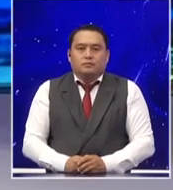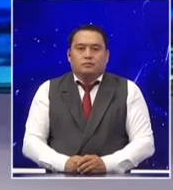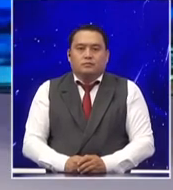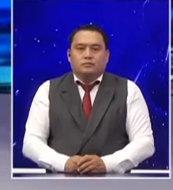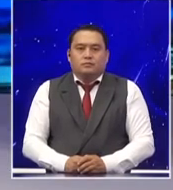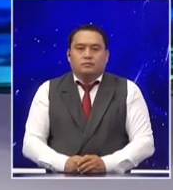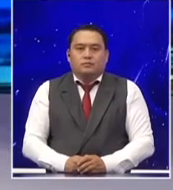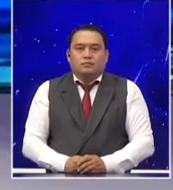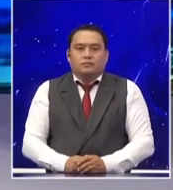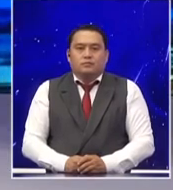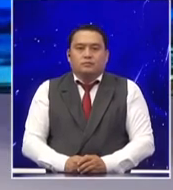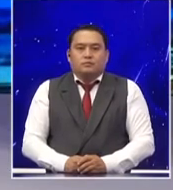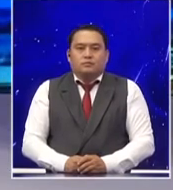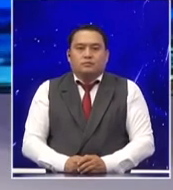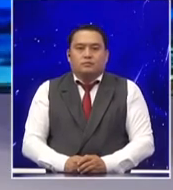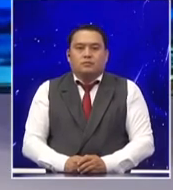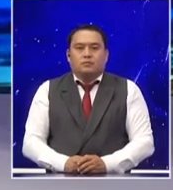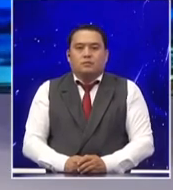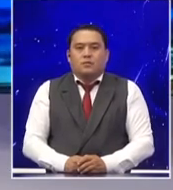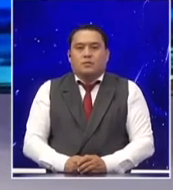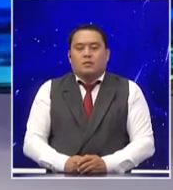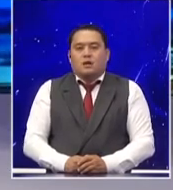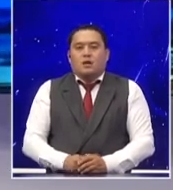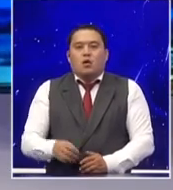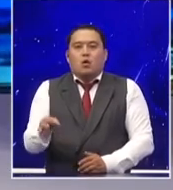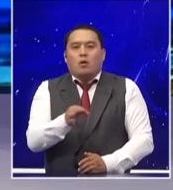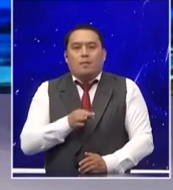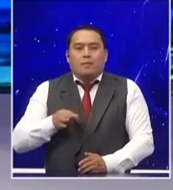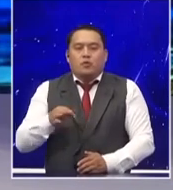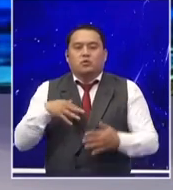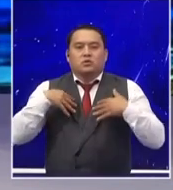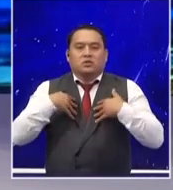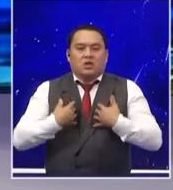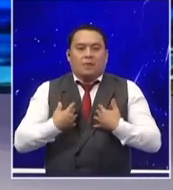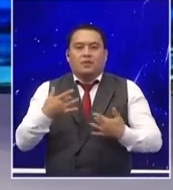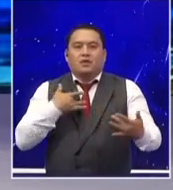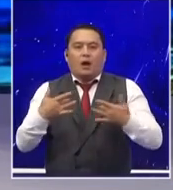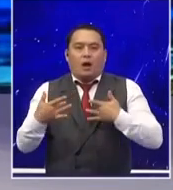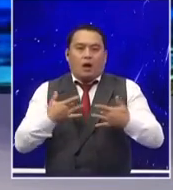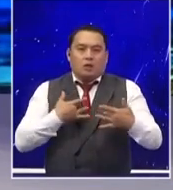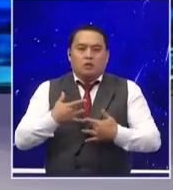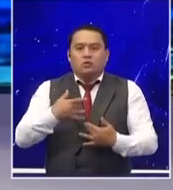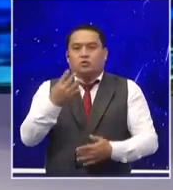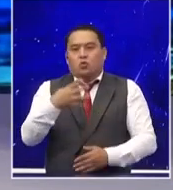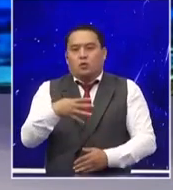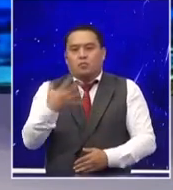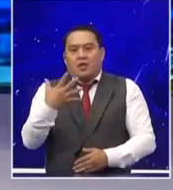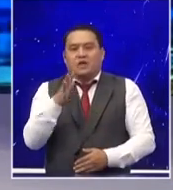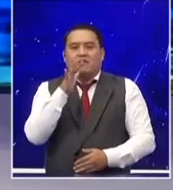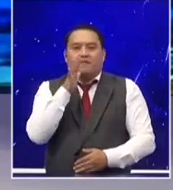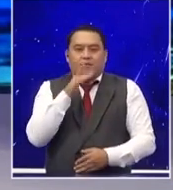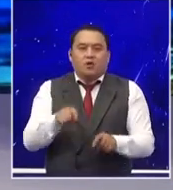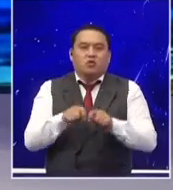войны не женское лицо именно этой постановкой областной драмтеатр встретил зрителей на открытие сорок пятого сезона